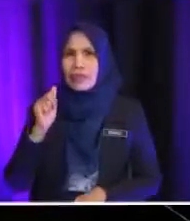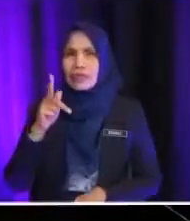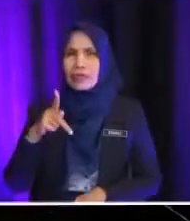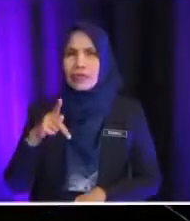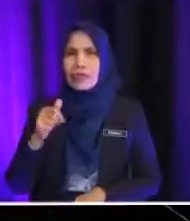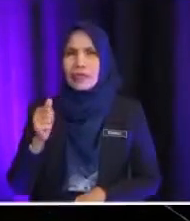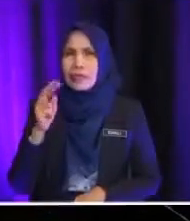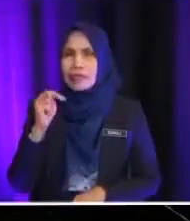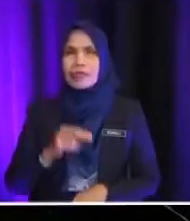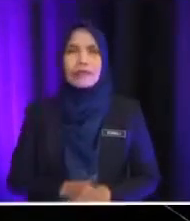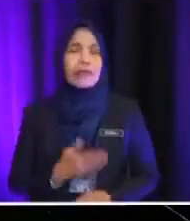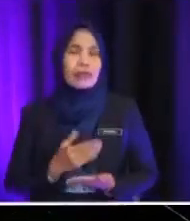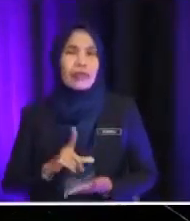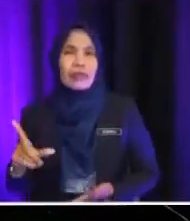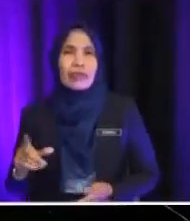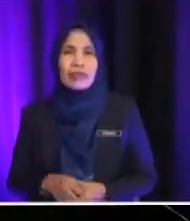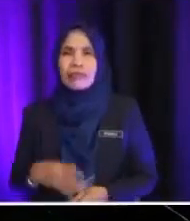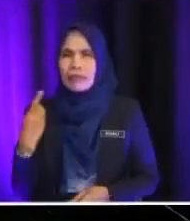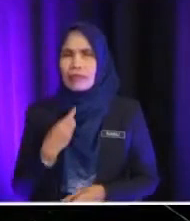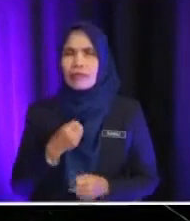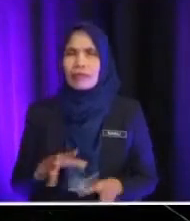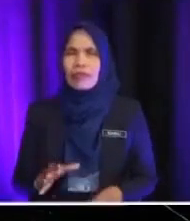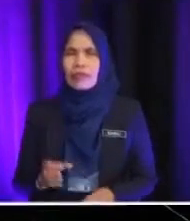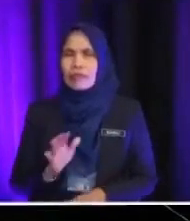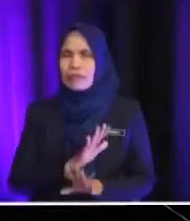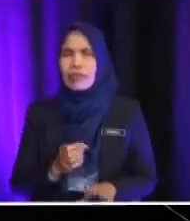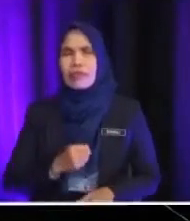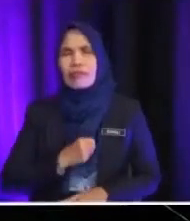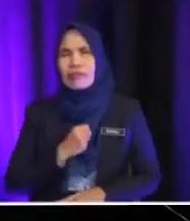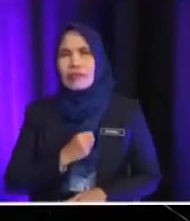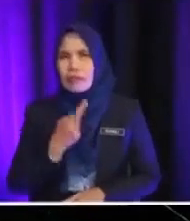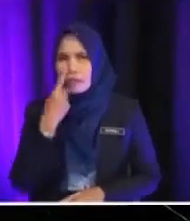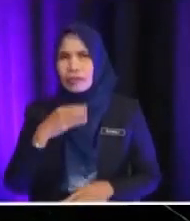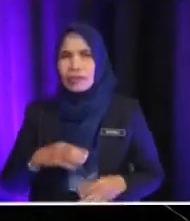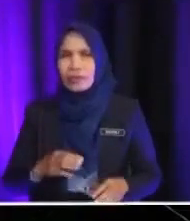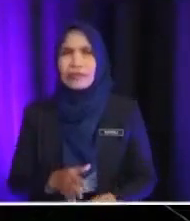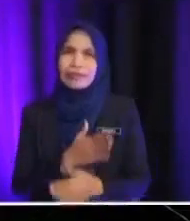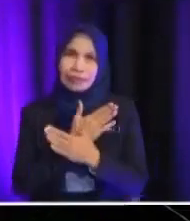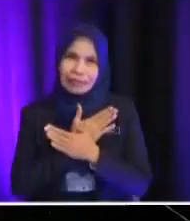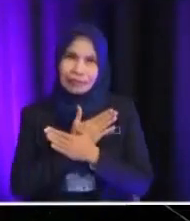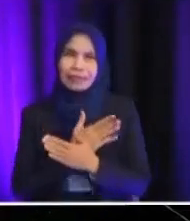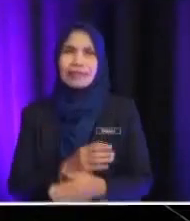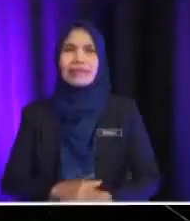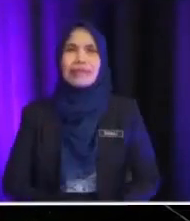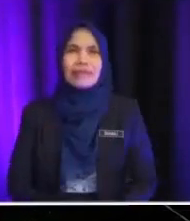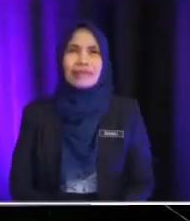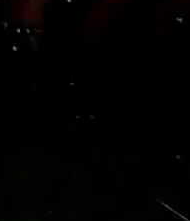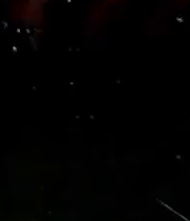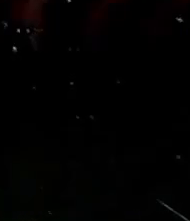Baiklah. Itulah dia. Kami pun dah tak sabar nak mencuba cikgu boleh? Boleh. Kita nak berehat dulu sebentar. Kembali lagi selepas